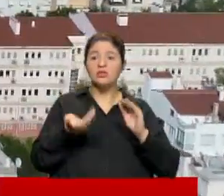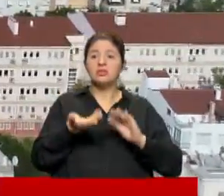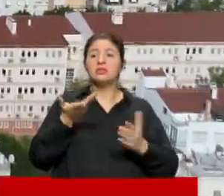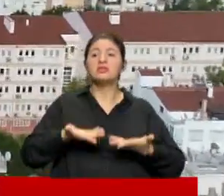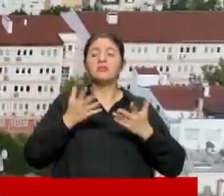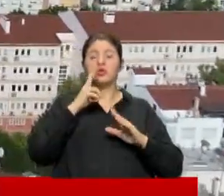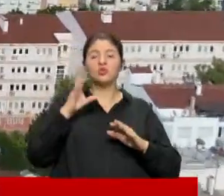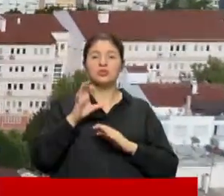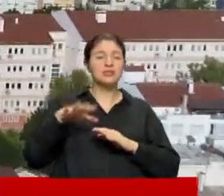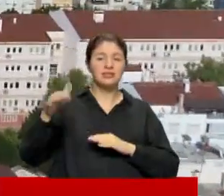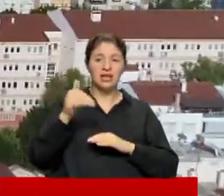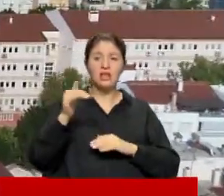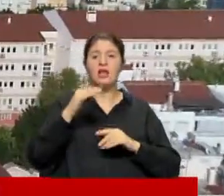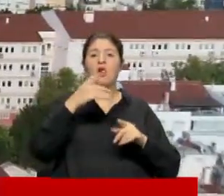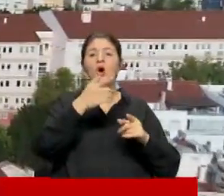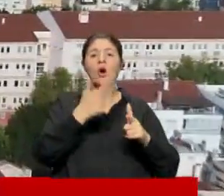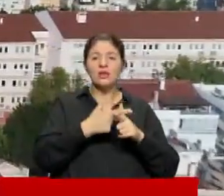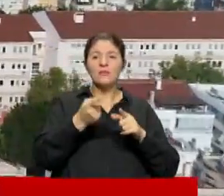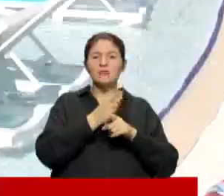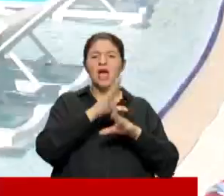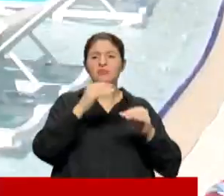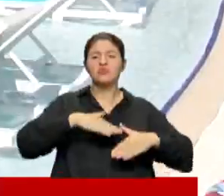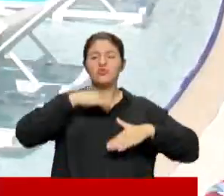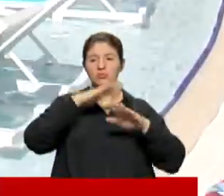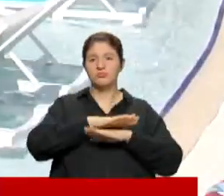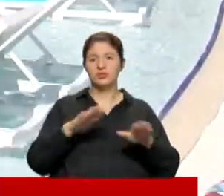kalkamayan turistler apart otelleri pansiyonları